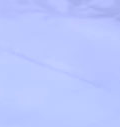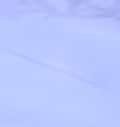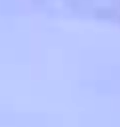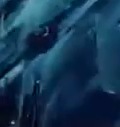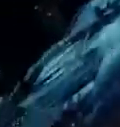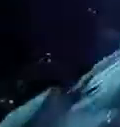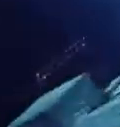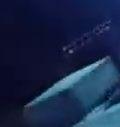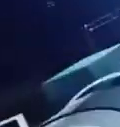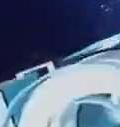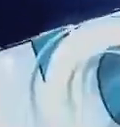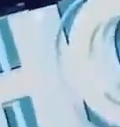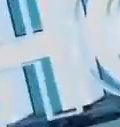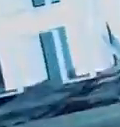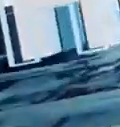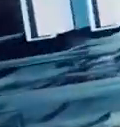ЖТСУ.